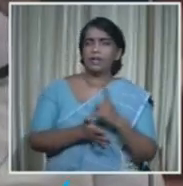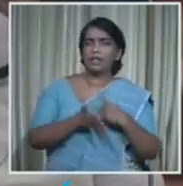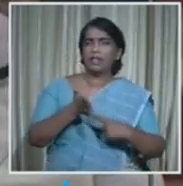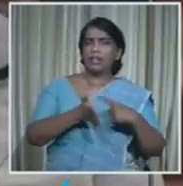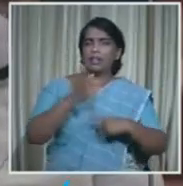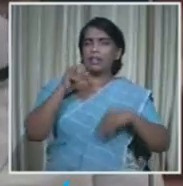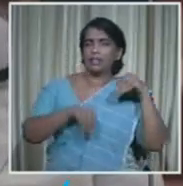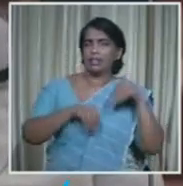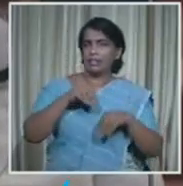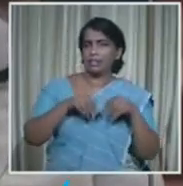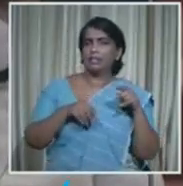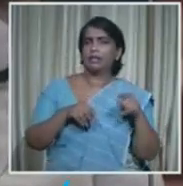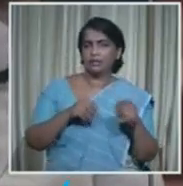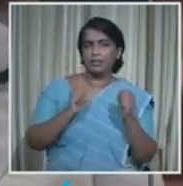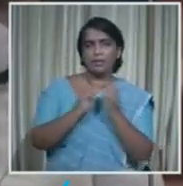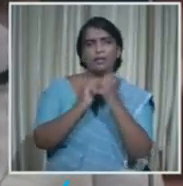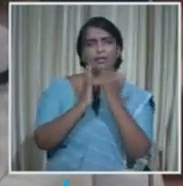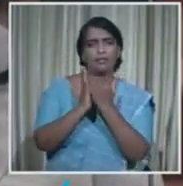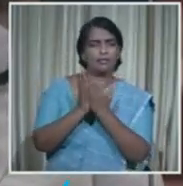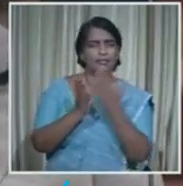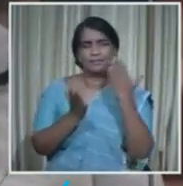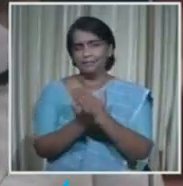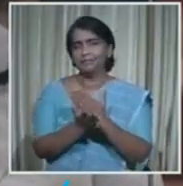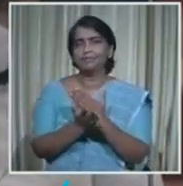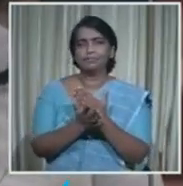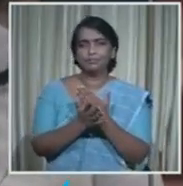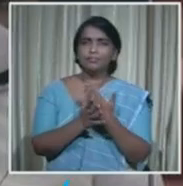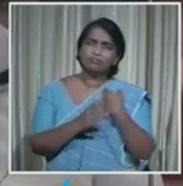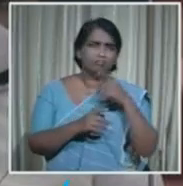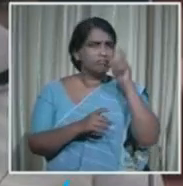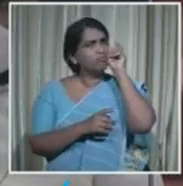deshapalanika wada piliwalak haras wenawa. Me wage di mam baluwa